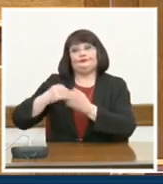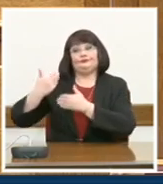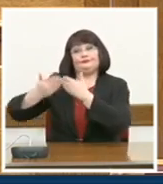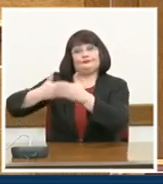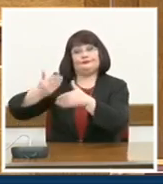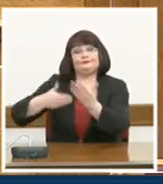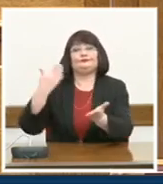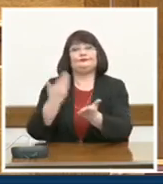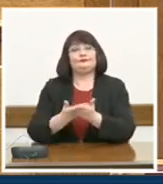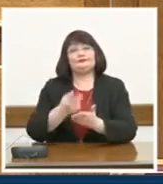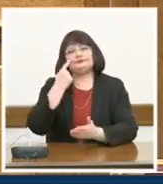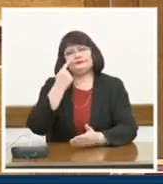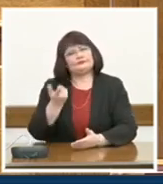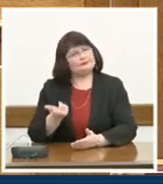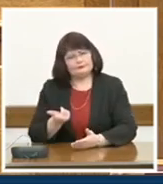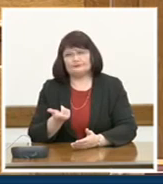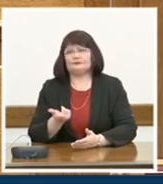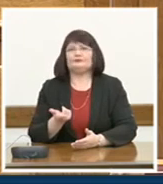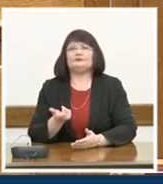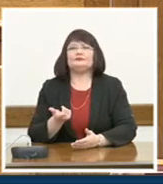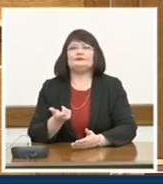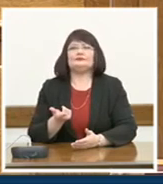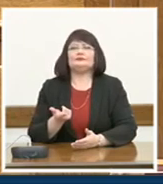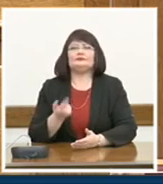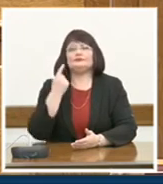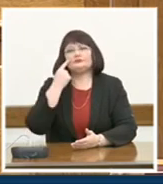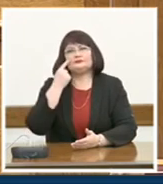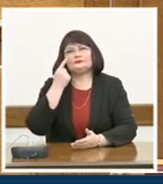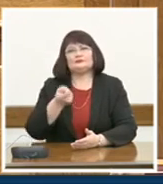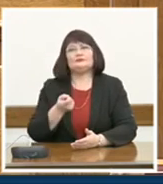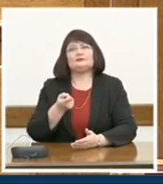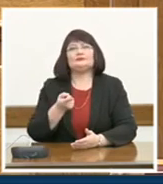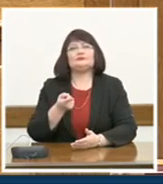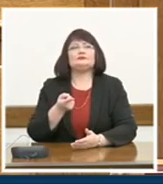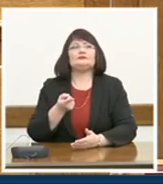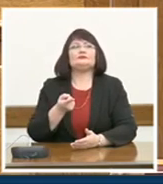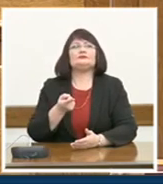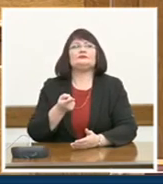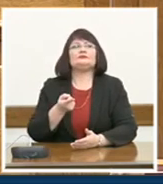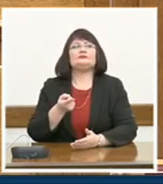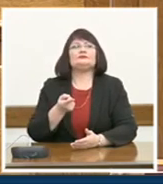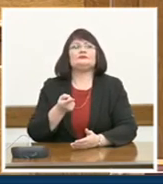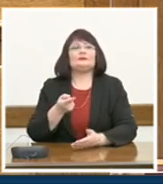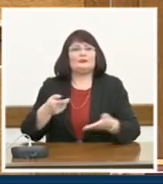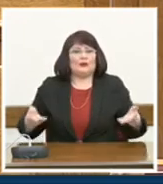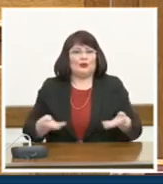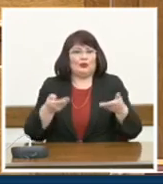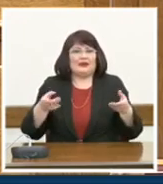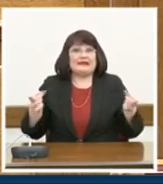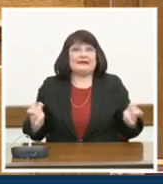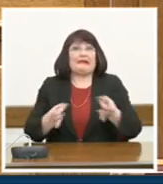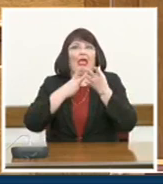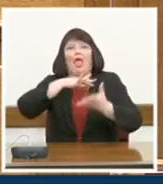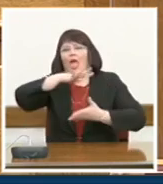αποδείξει ότι όταν στην επιφάνεια βγαίνουν με οξύτητα τέτοια ή άλλα σκάνδαλα, αυτά αποτελούν